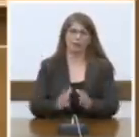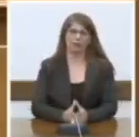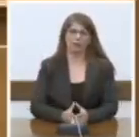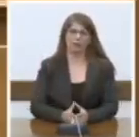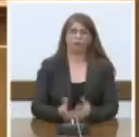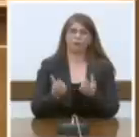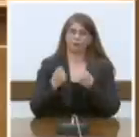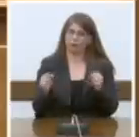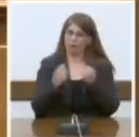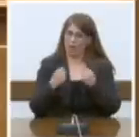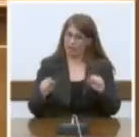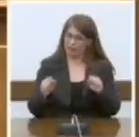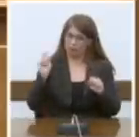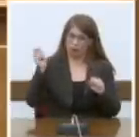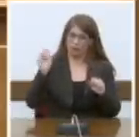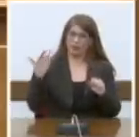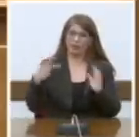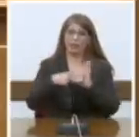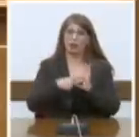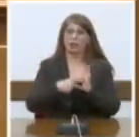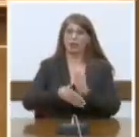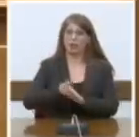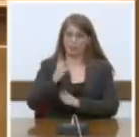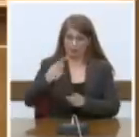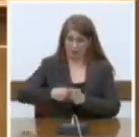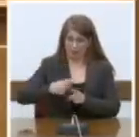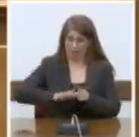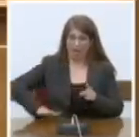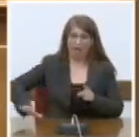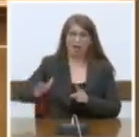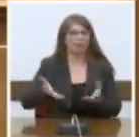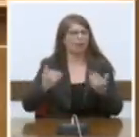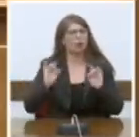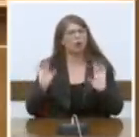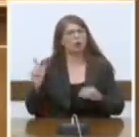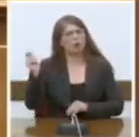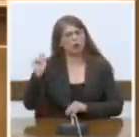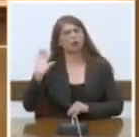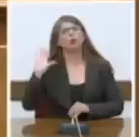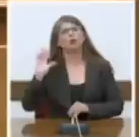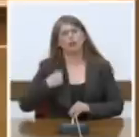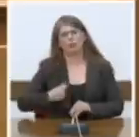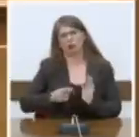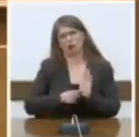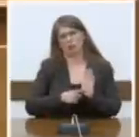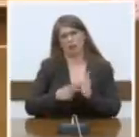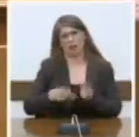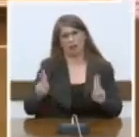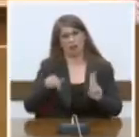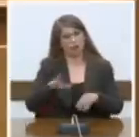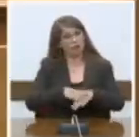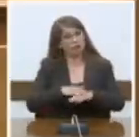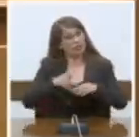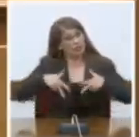άσκηση πολιτικής, γιατί το 2015 η χώρα μας δεν είχε ούτε την πολιτική ούτε τη δημοσιονομική ελευθερία. Και αυτό φταίγαν κάποιες